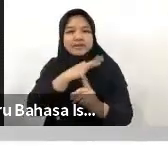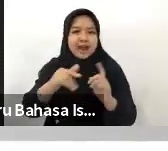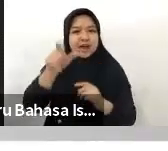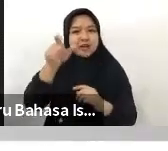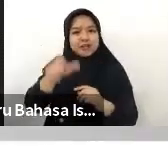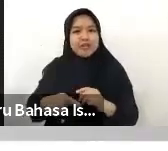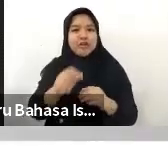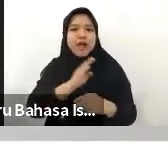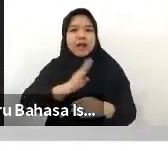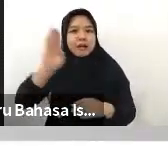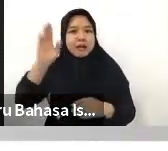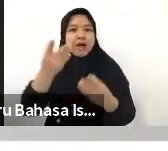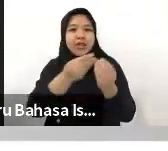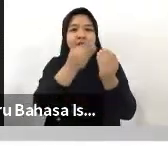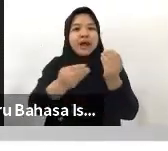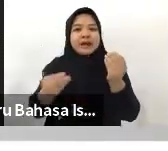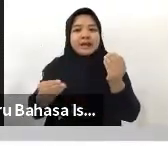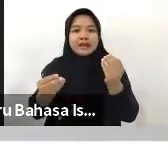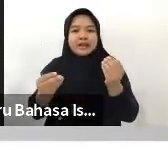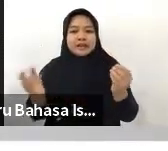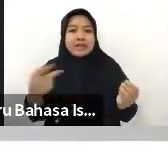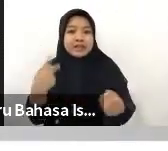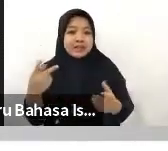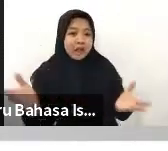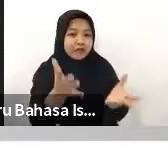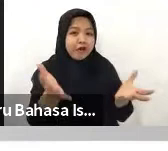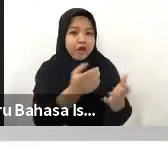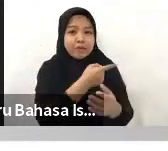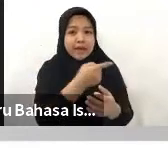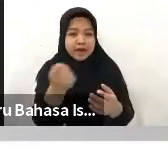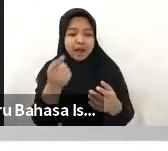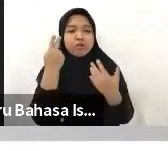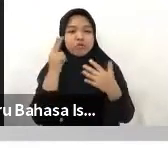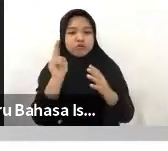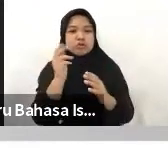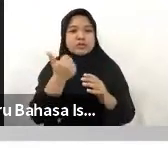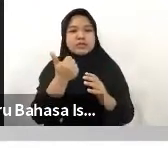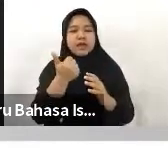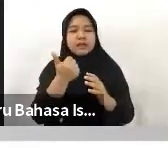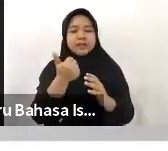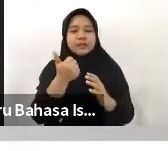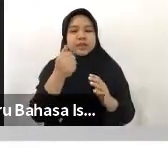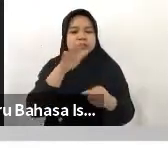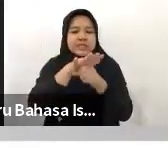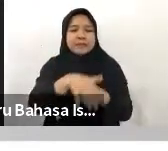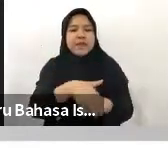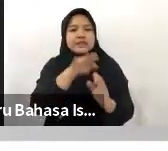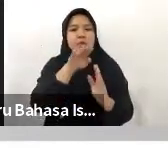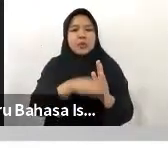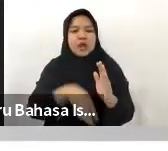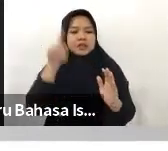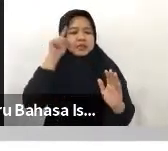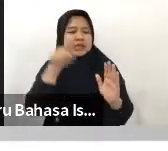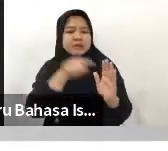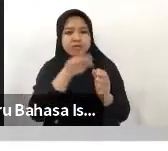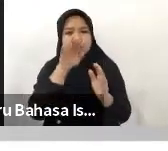karena mereka yang juga kita dorong untuk apa namanya meminimalisir diskriminasi, stigma, dan lain